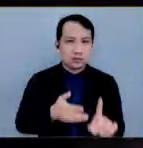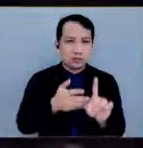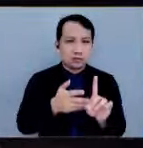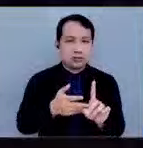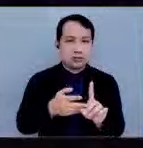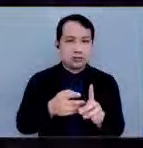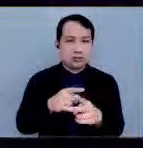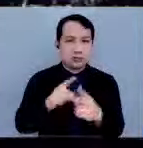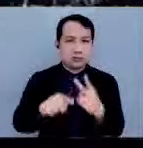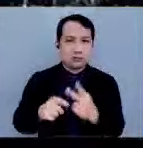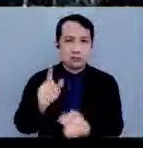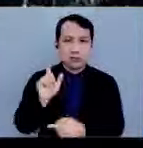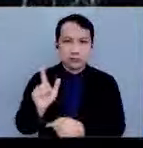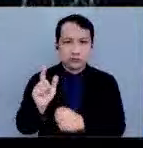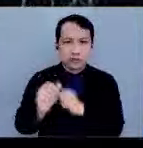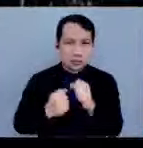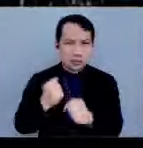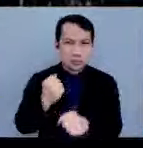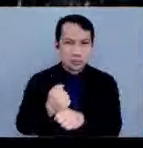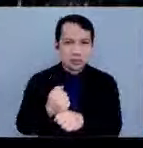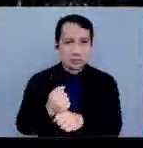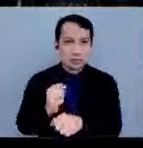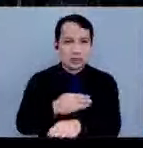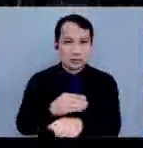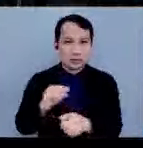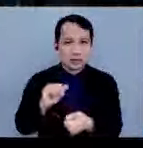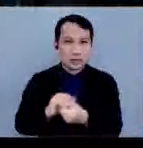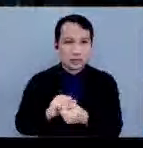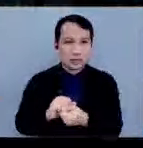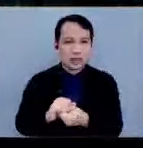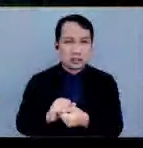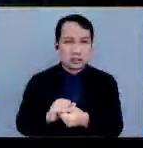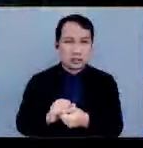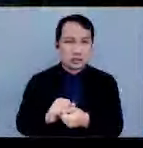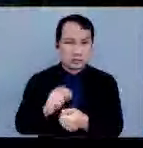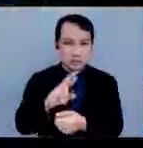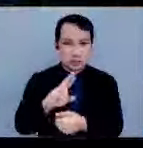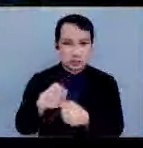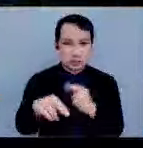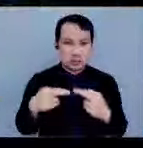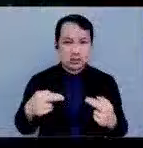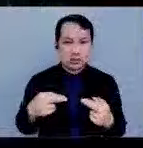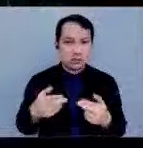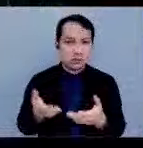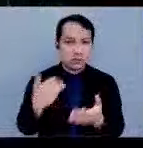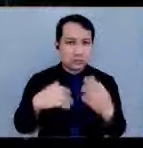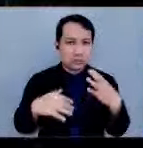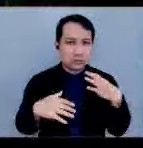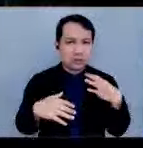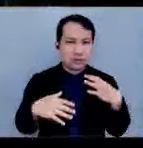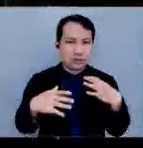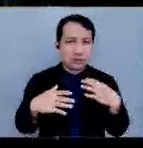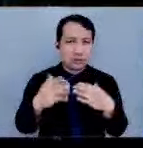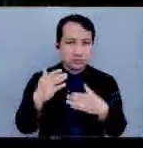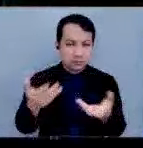2 dekada niyang music career. Kabilang dyan ang Rhythm Nation, Let's Wait a While at collab song nila ng kapatid na